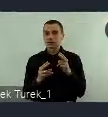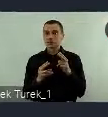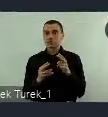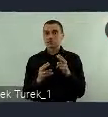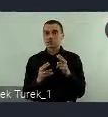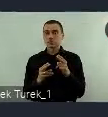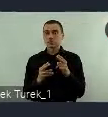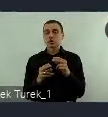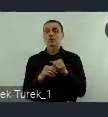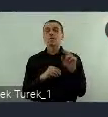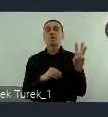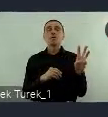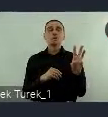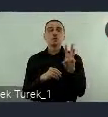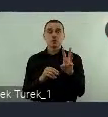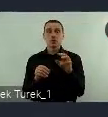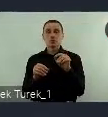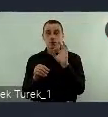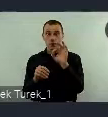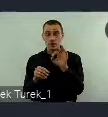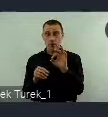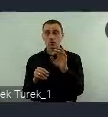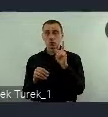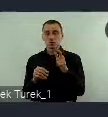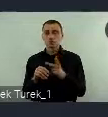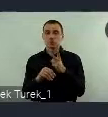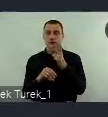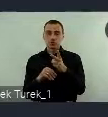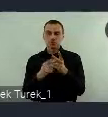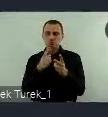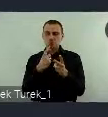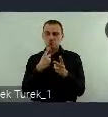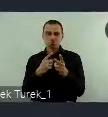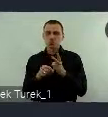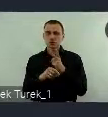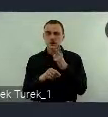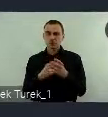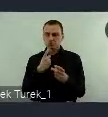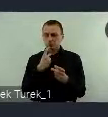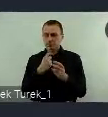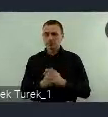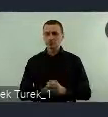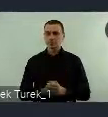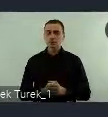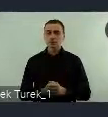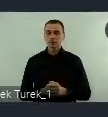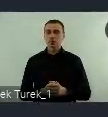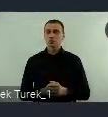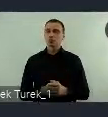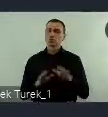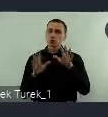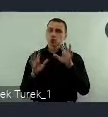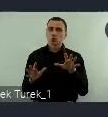podstrona na której umieszczać informacje o projektach była dostępna Co to znaczy dostępna to jest oczywiście ogromny temat Natomiast